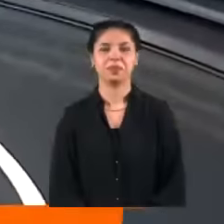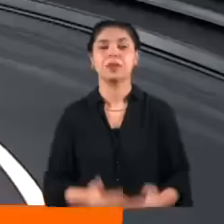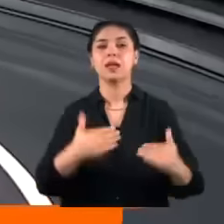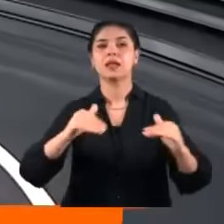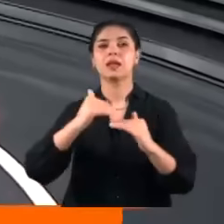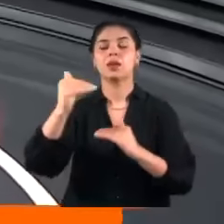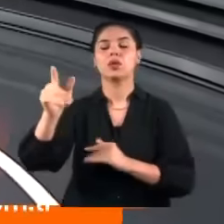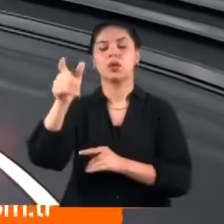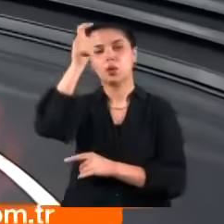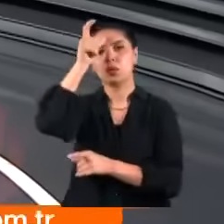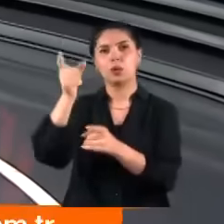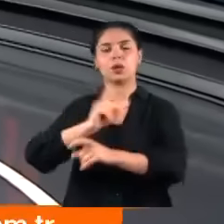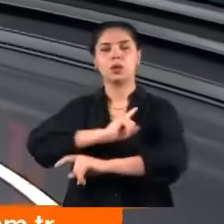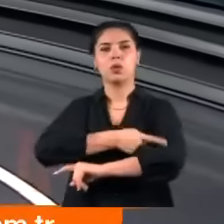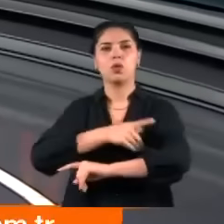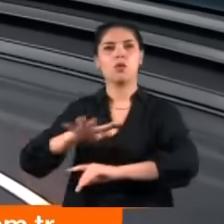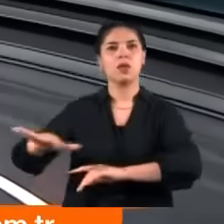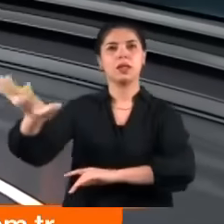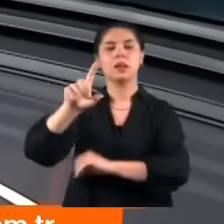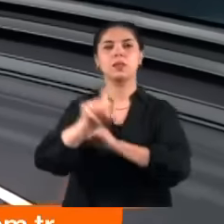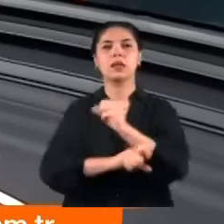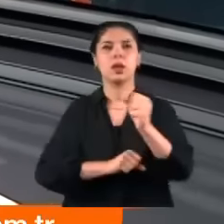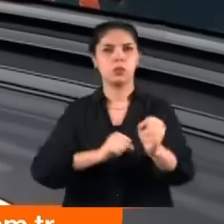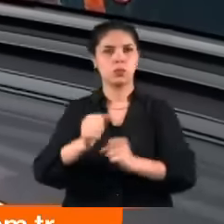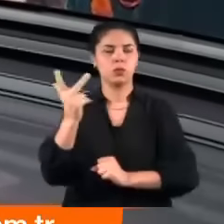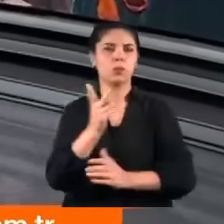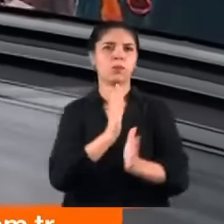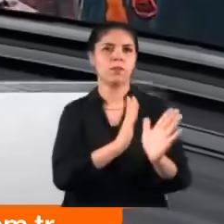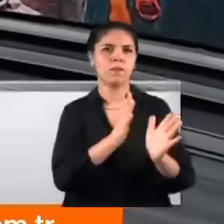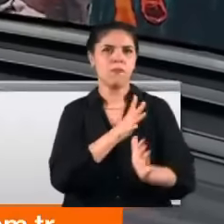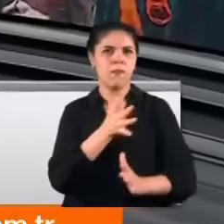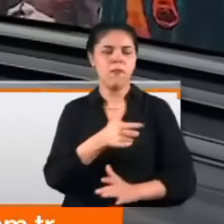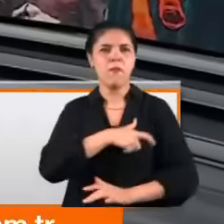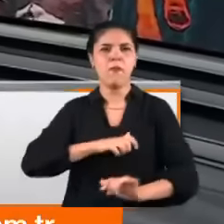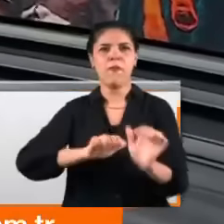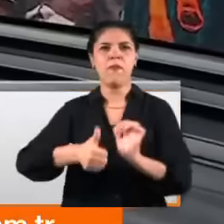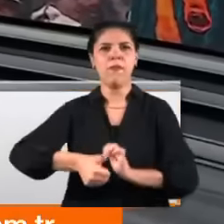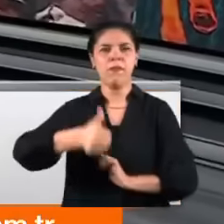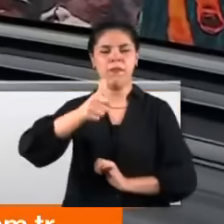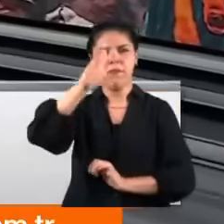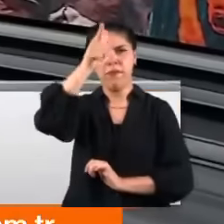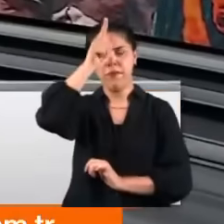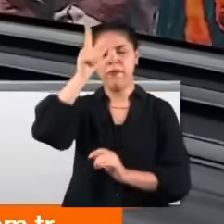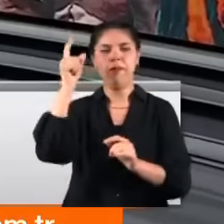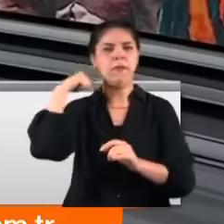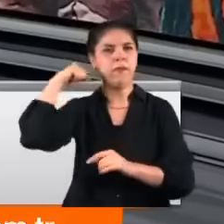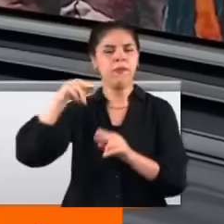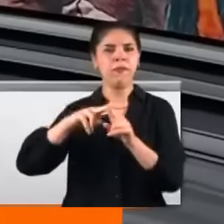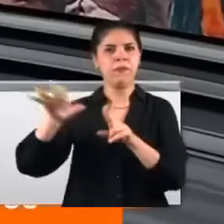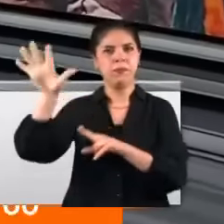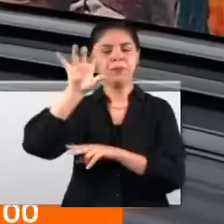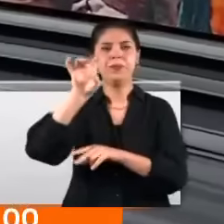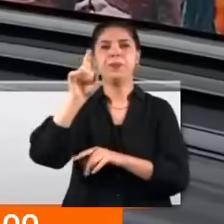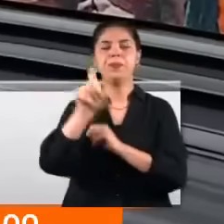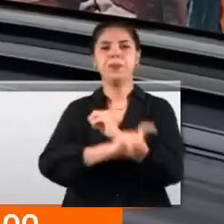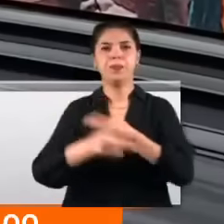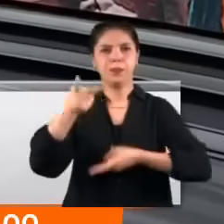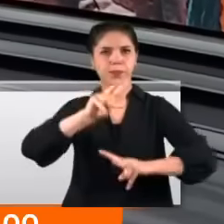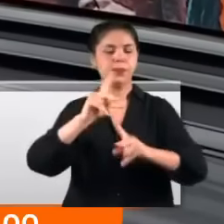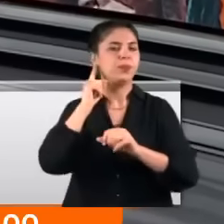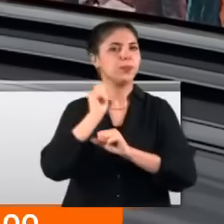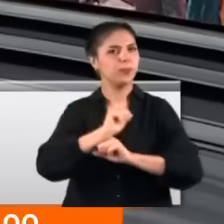Sınır ötesinde Türk Silahlı Kuvvetlerimizin terörle mücadelesi tüm hızıyla sürüyor. Milli Savunma Bakanlığı Irak ve Suriye'nin kuzeyinde 15 teröristin